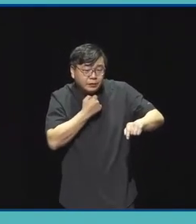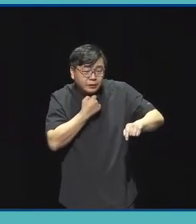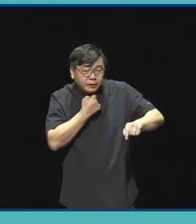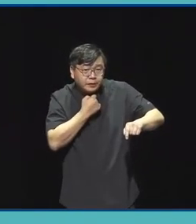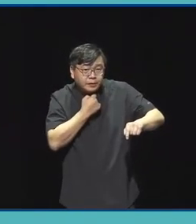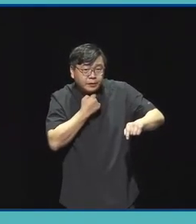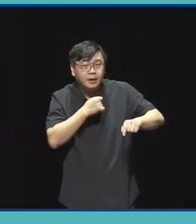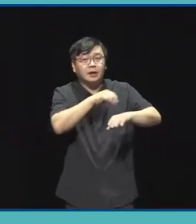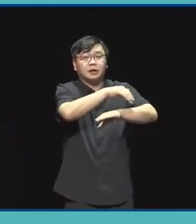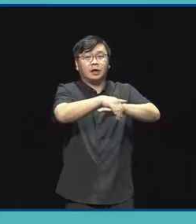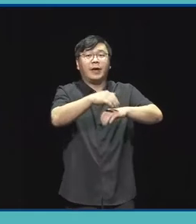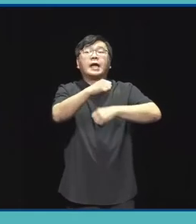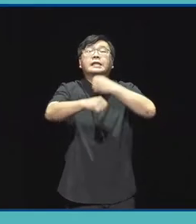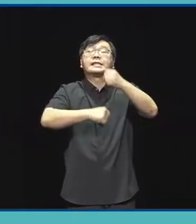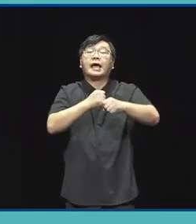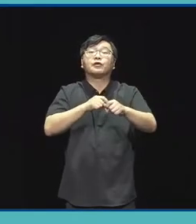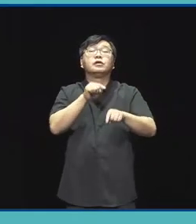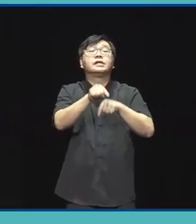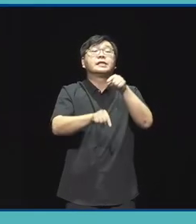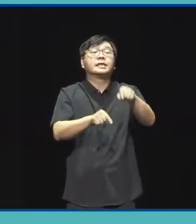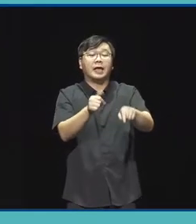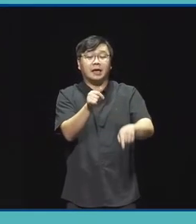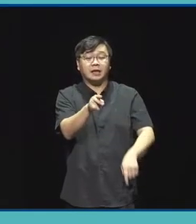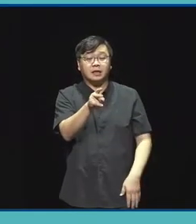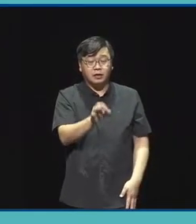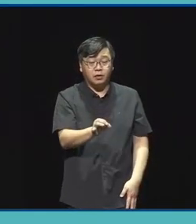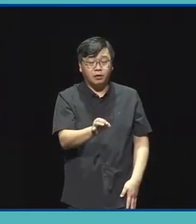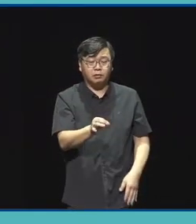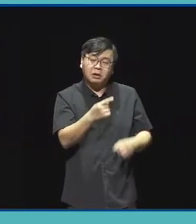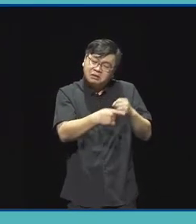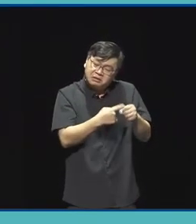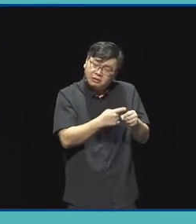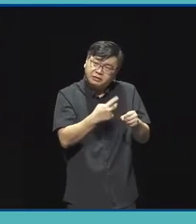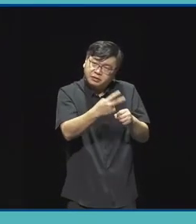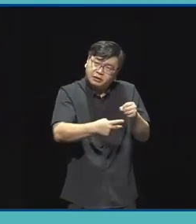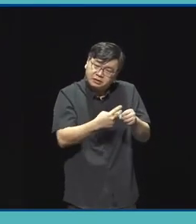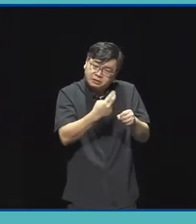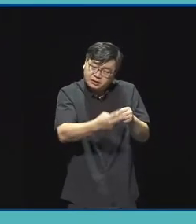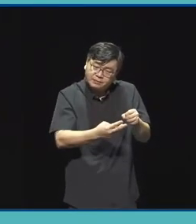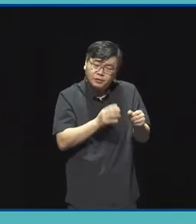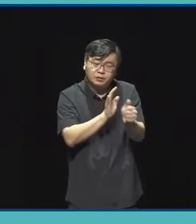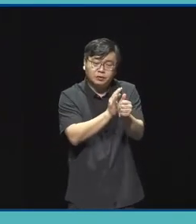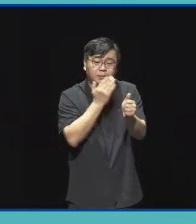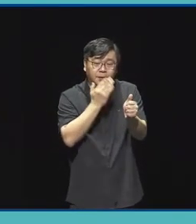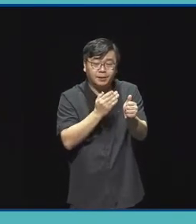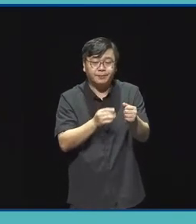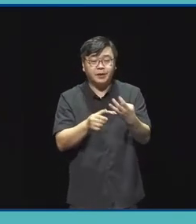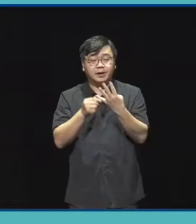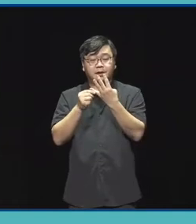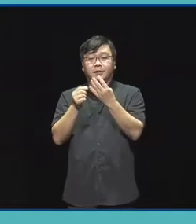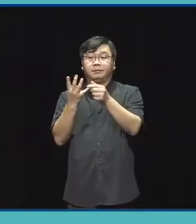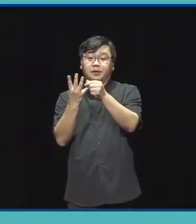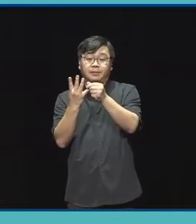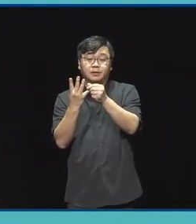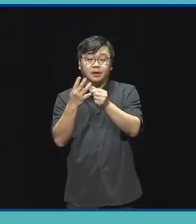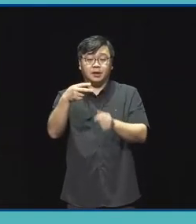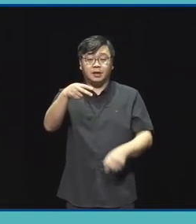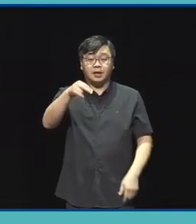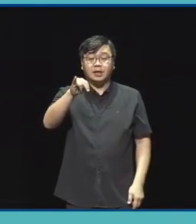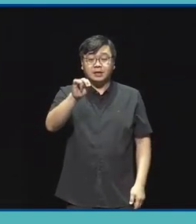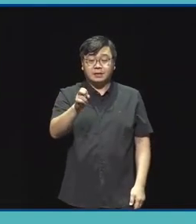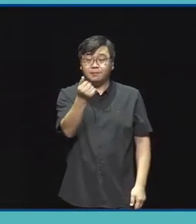실행형으로 해서 2개년 또는 단년도 사업으로 하고 있고요 주제 심화형 사업 같은 경우는 UN 지속